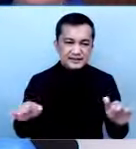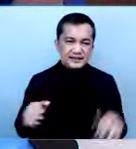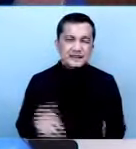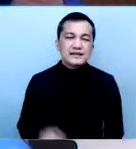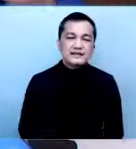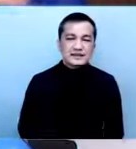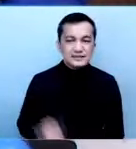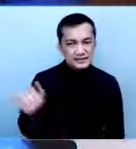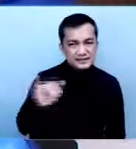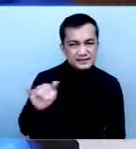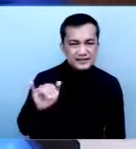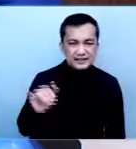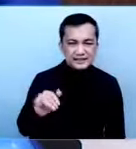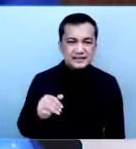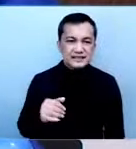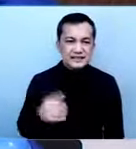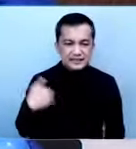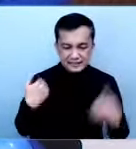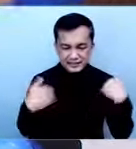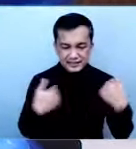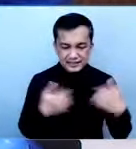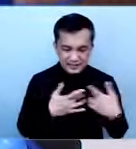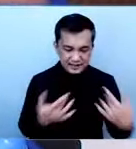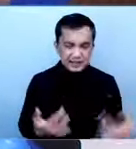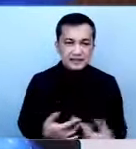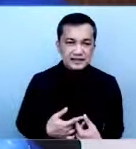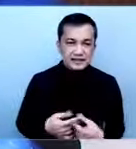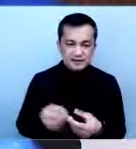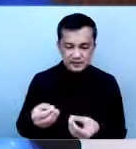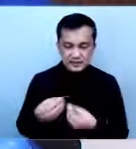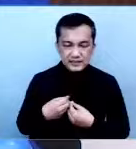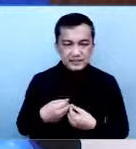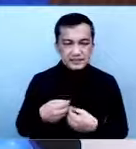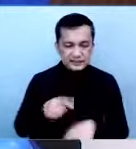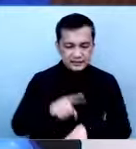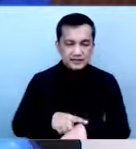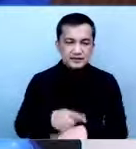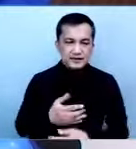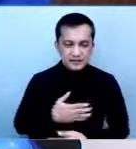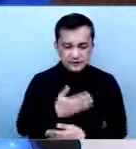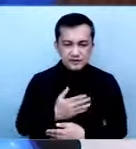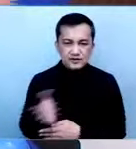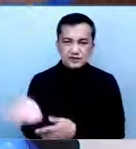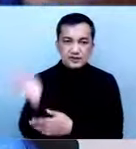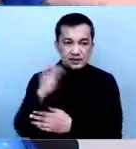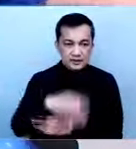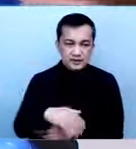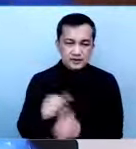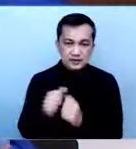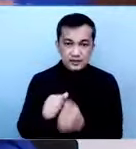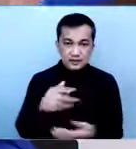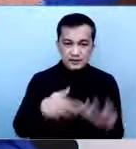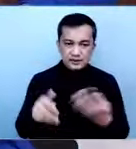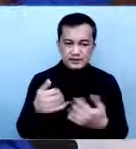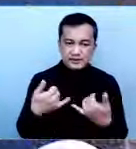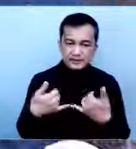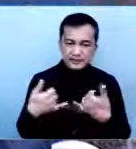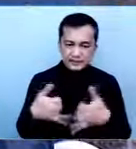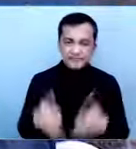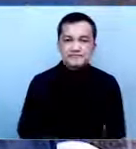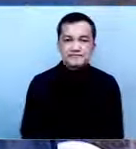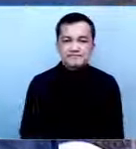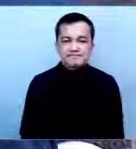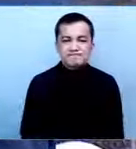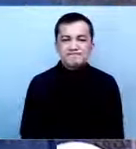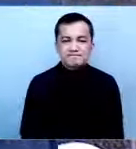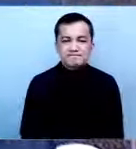po namin, bigyan ng sarili ng panahon para mas ma-enjoy ang araw with your loved ones sa mga laro pong ito. At tama naman yan,